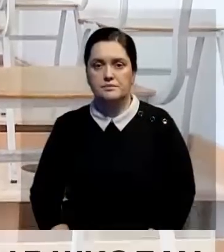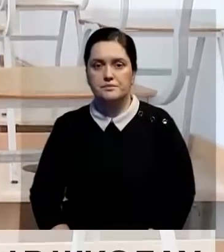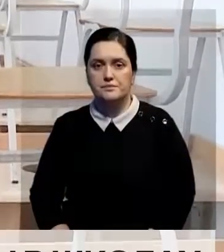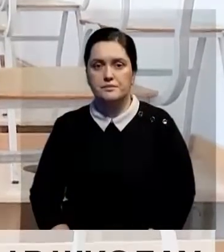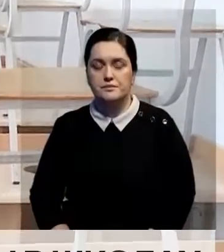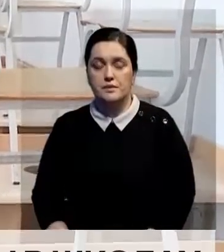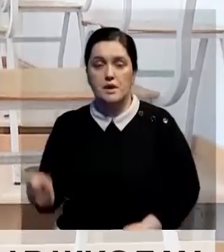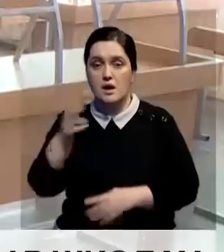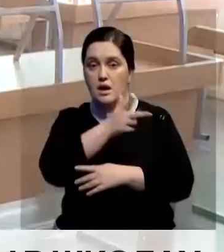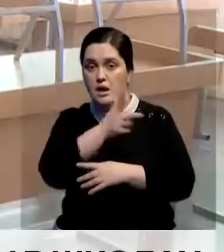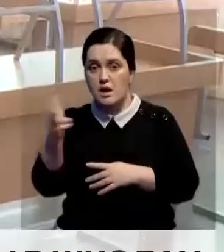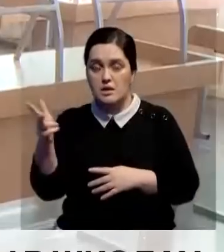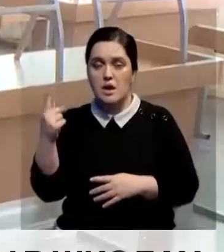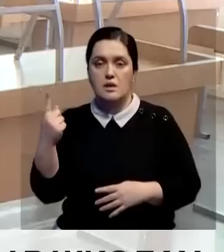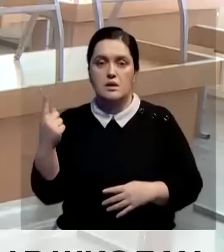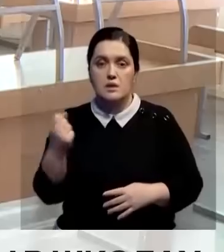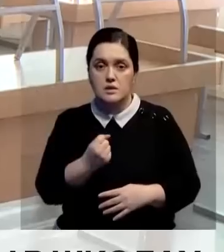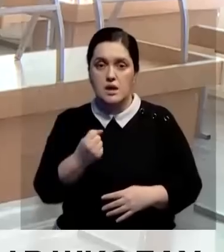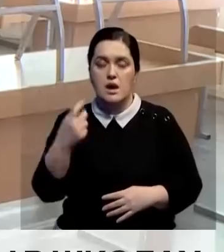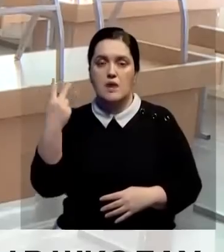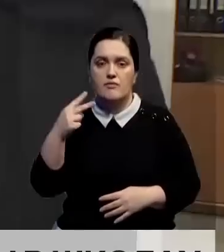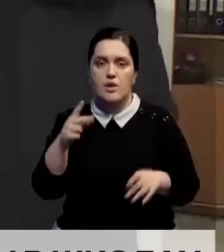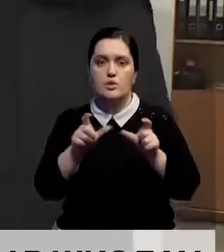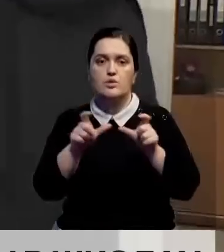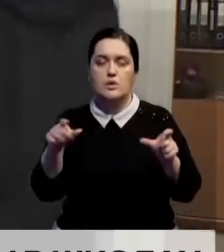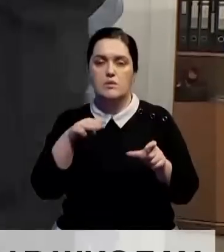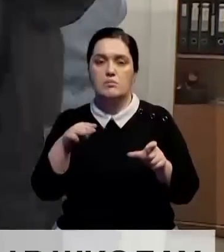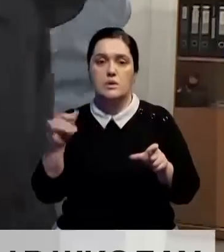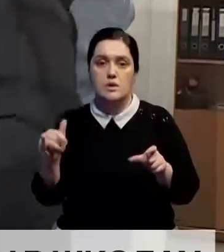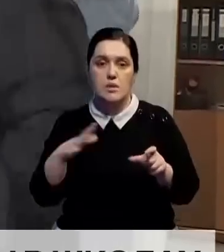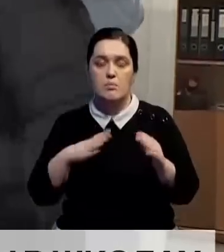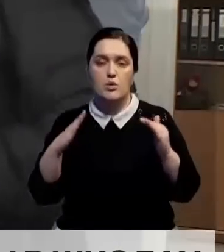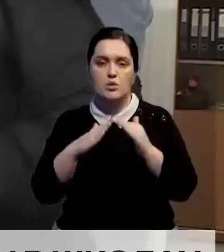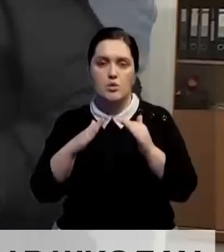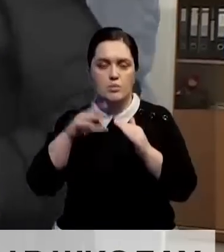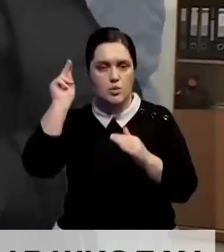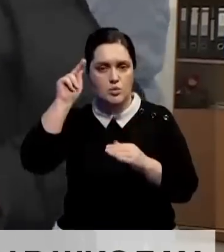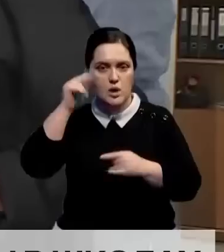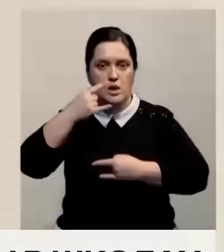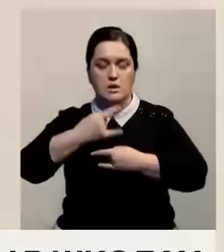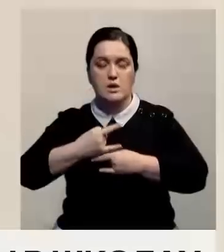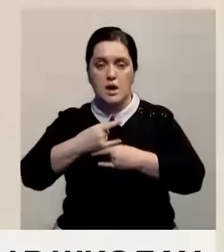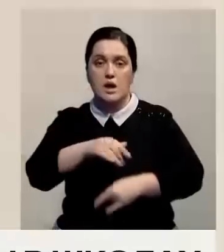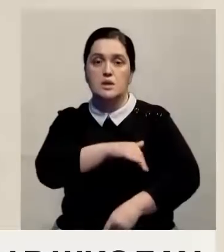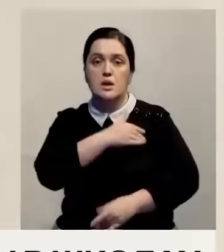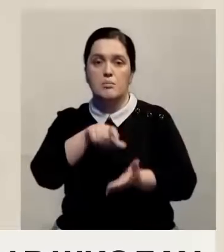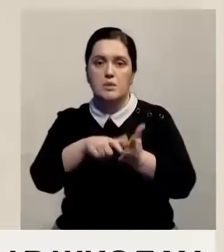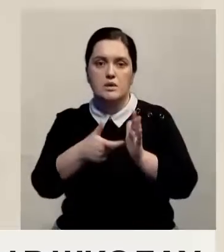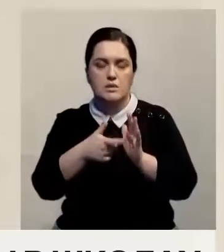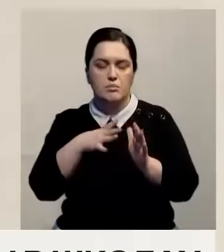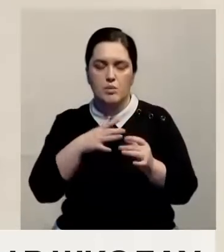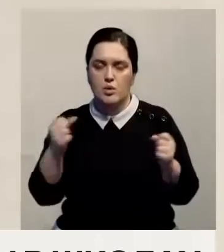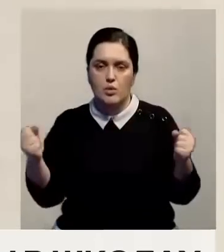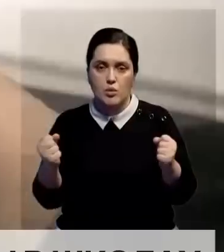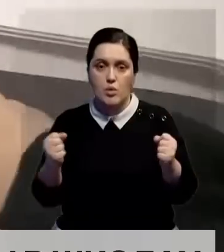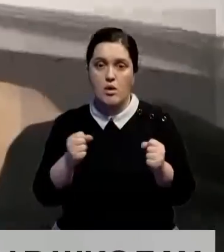Это кадры, снятые неделю назад. Тогда больше 20 школ Темиртау перешли на дистанционный формат работы. Температура в классах была ниже нормы.